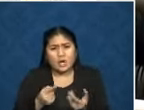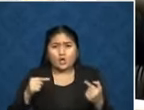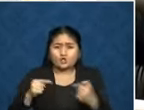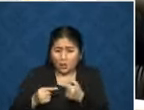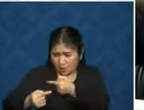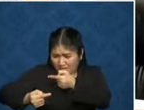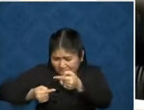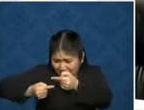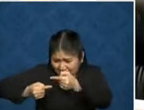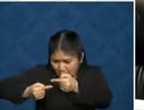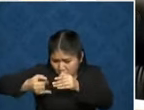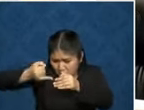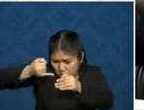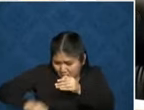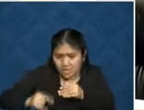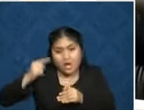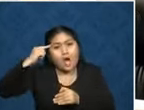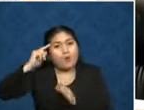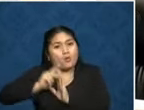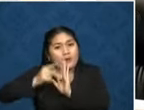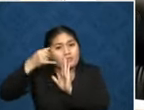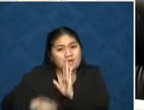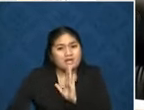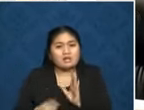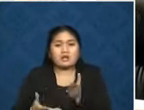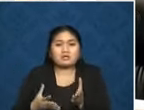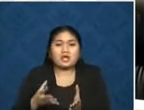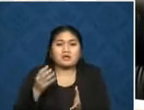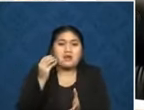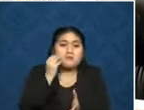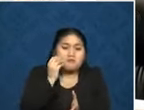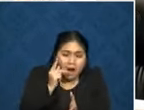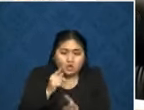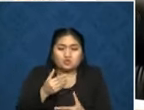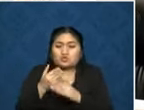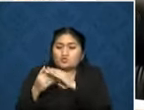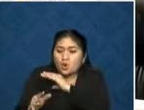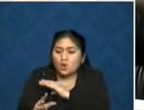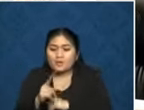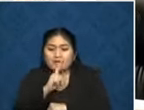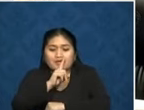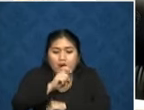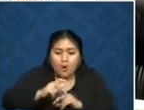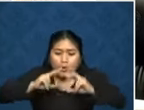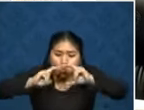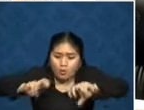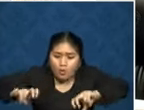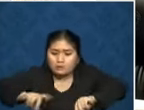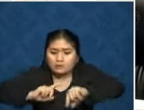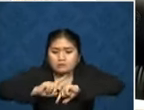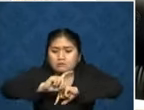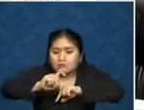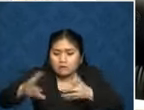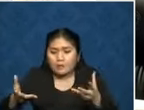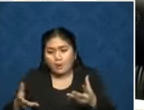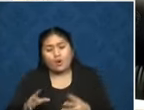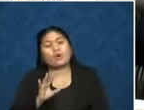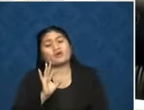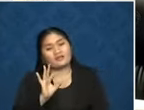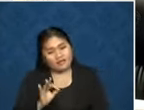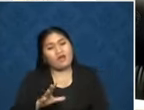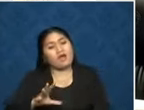Chat GPT ในทางที่ผิดนะครับเอาไปส่งการบ้านเอาไปลอกการบ้านเอาไปสอบถามสืบค้นข้อมูลเนี่ยก็โอเคเป็นเรื่องที่เข้าใ